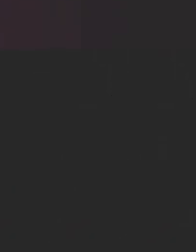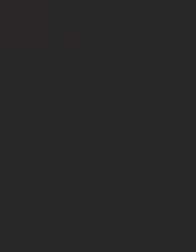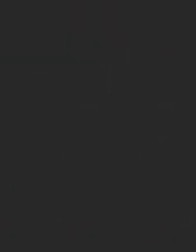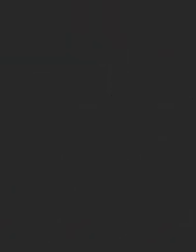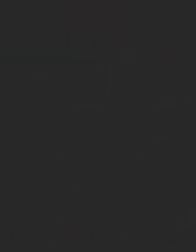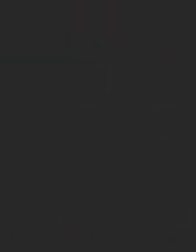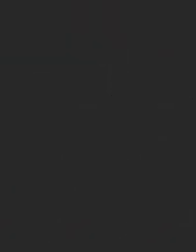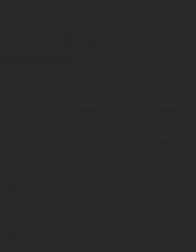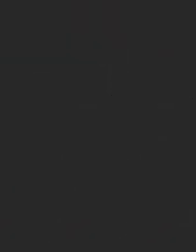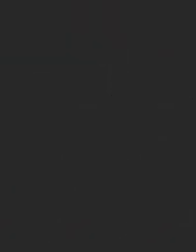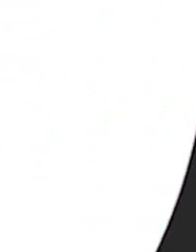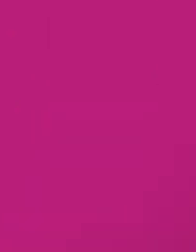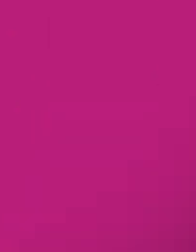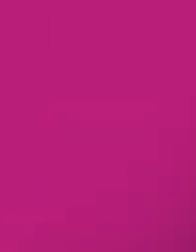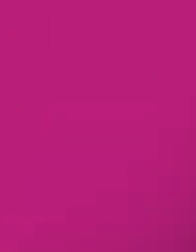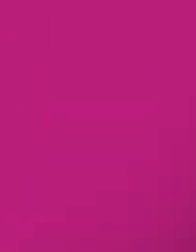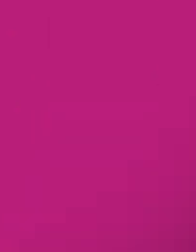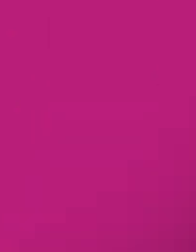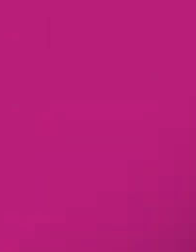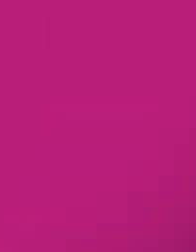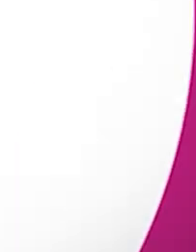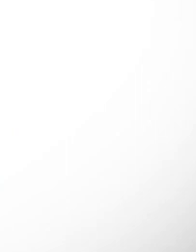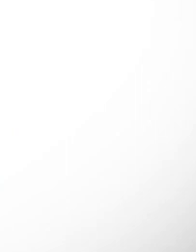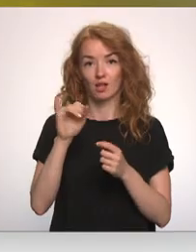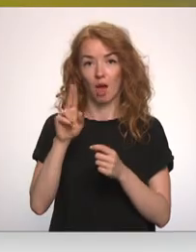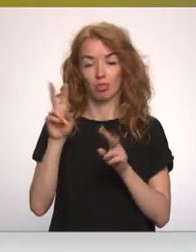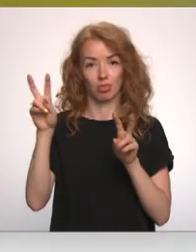Re! Viss ēters ir te!